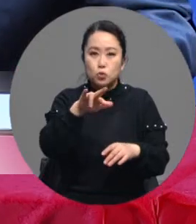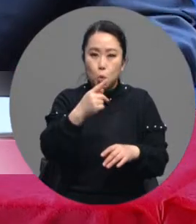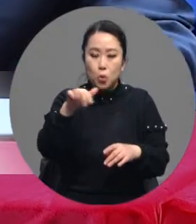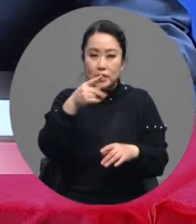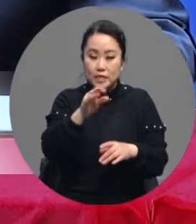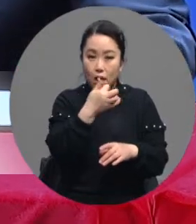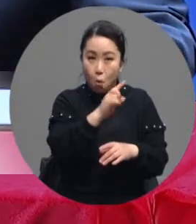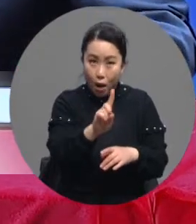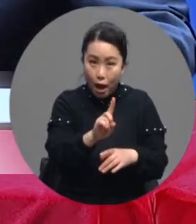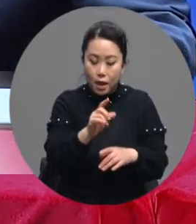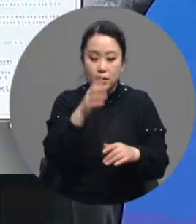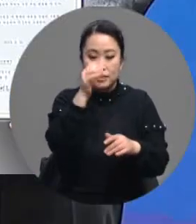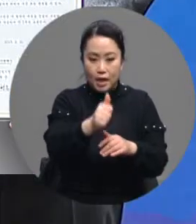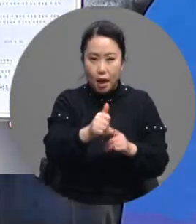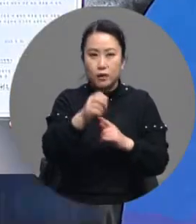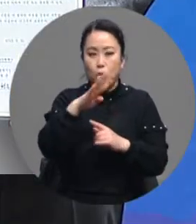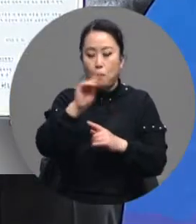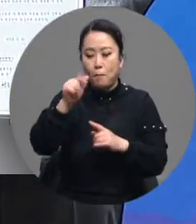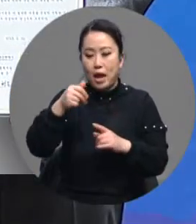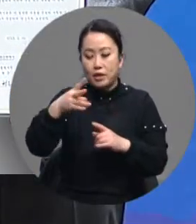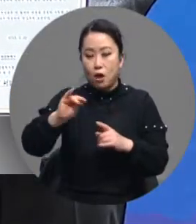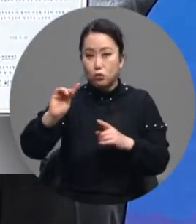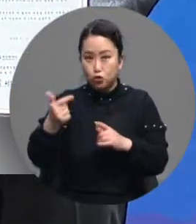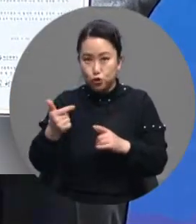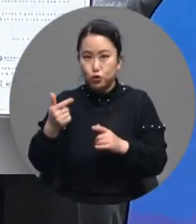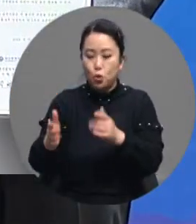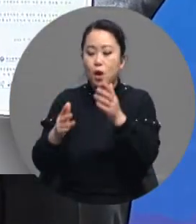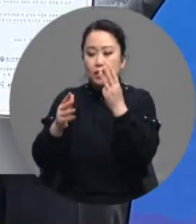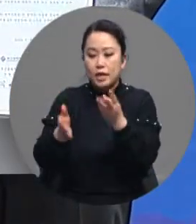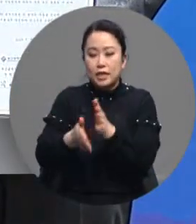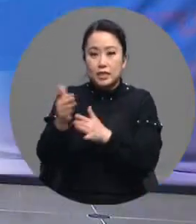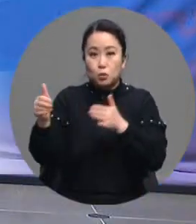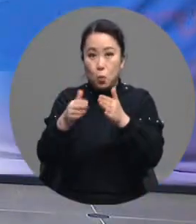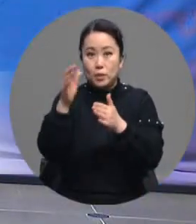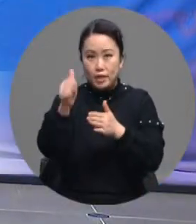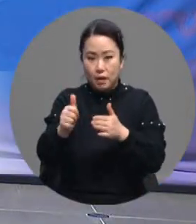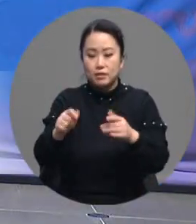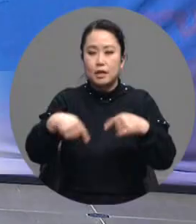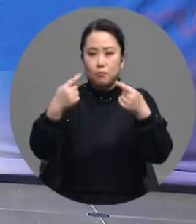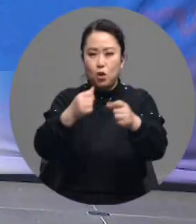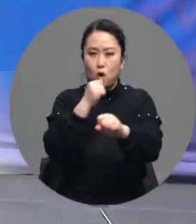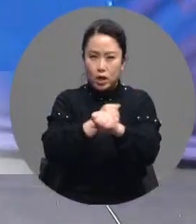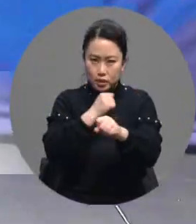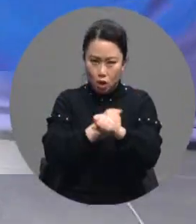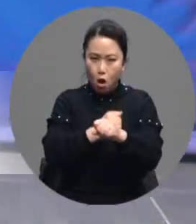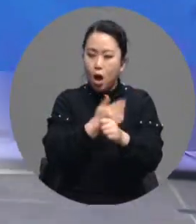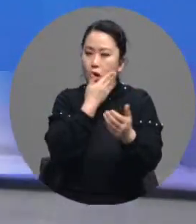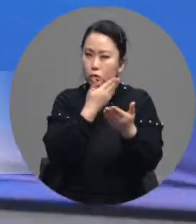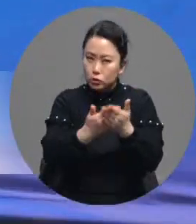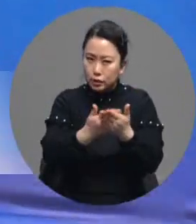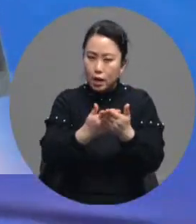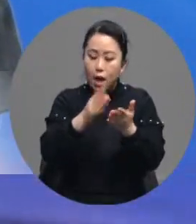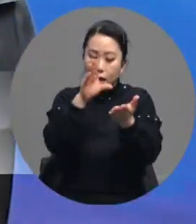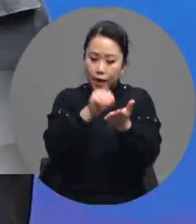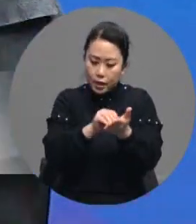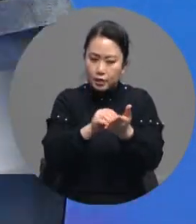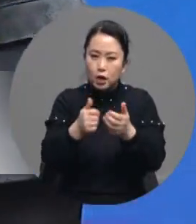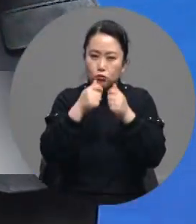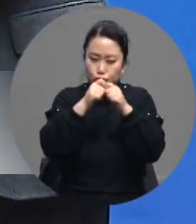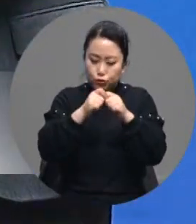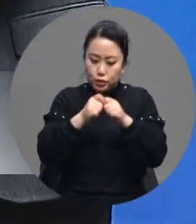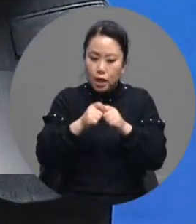세계 시도지사가 참석해 지역별 관광자원을 개발하고 핵심 과제를 구체화하기로 했습니다